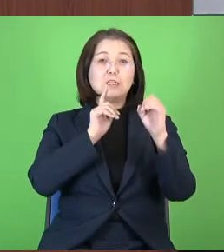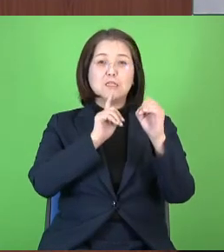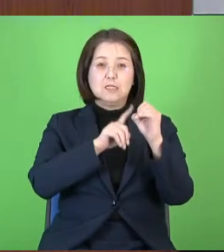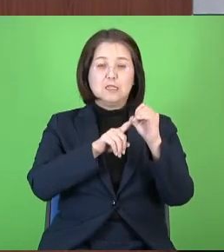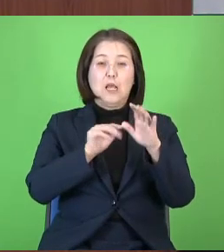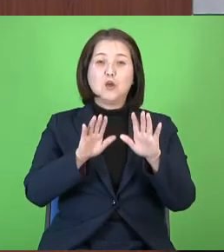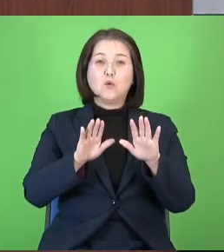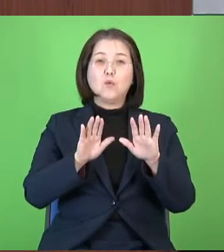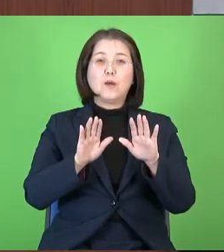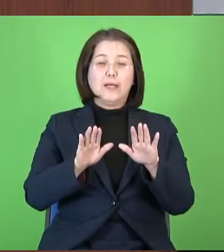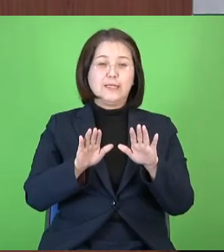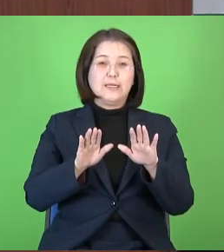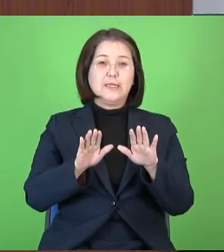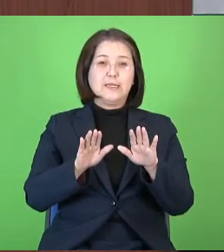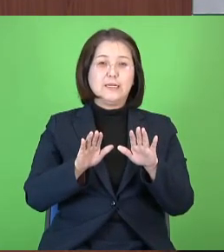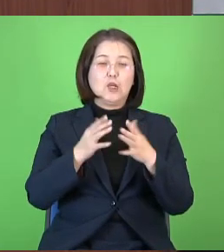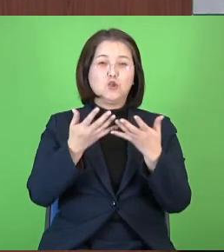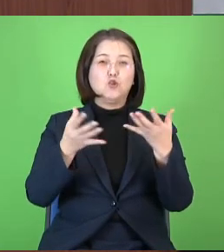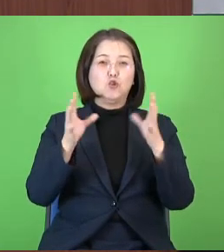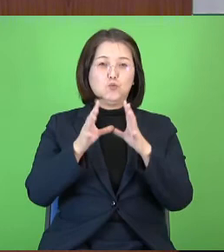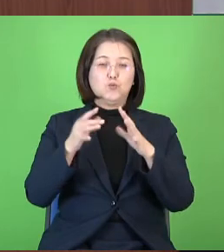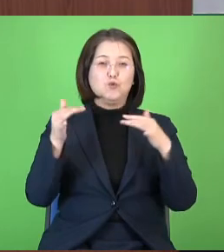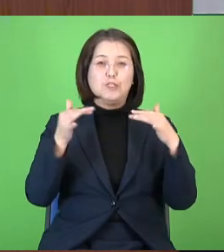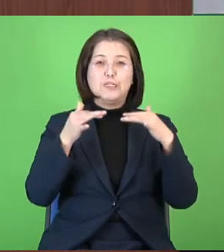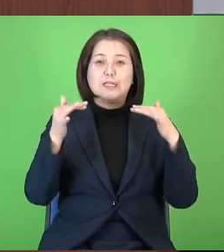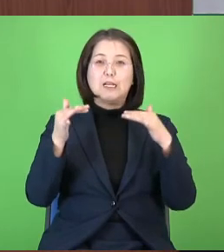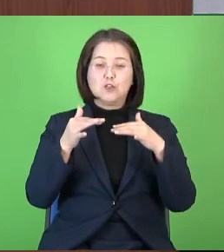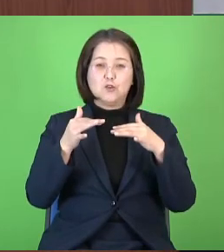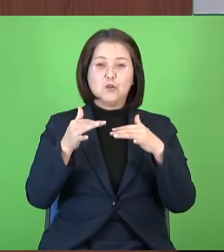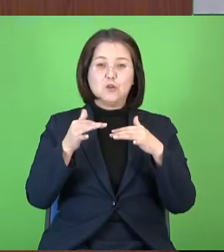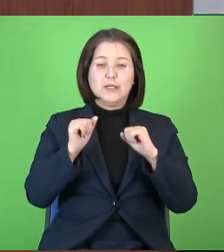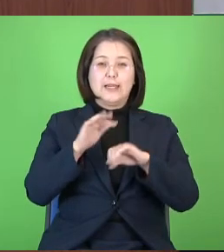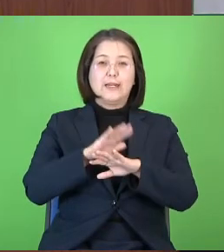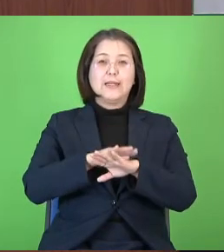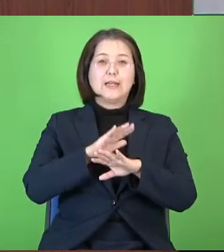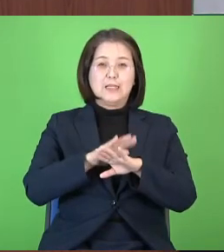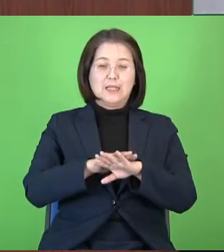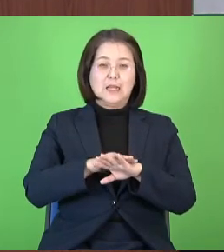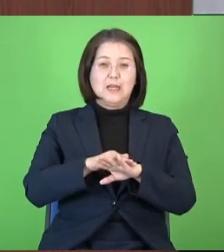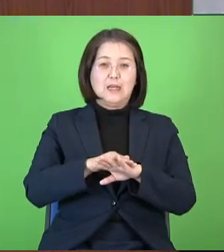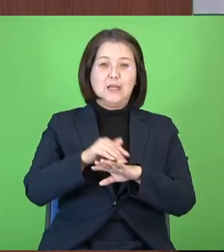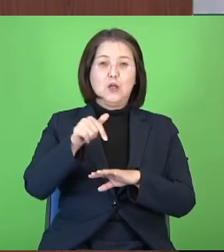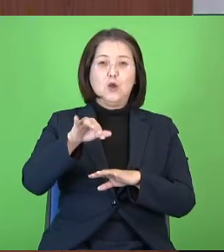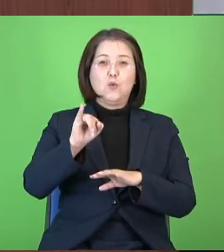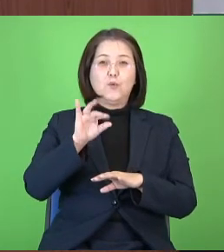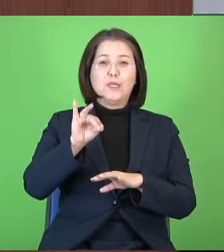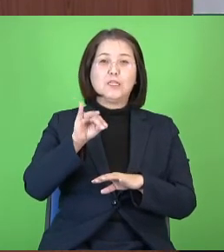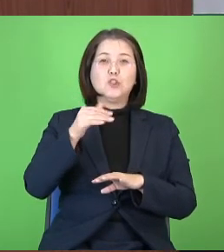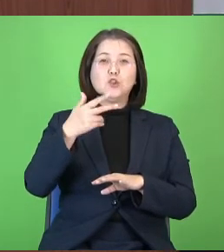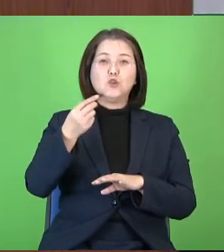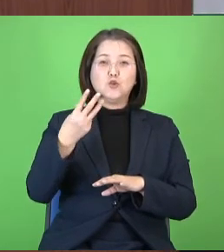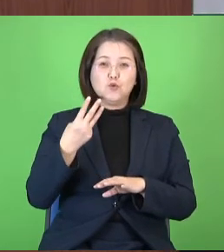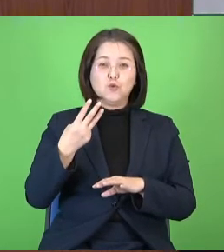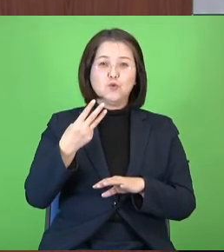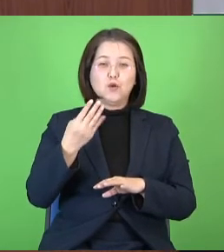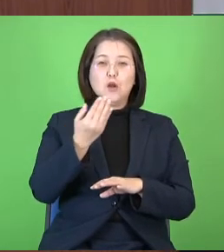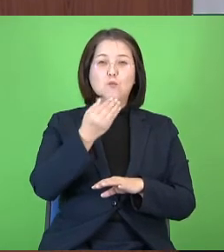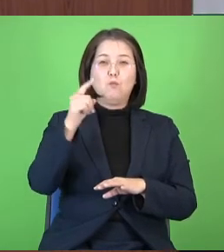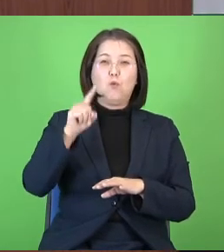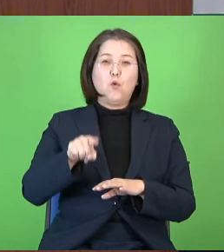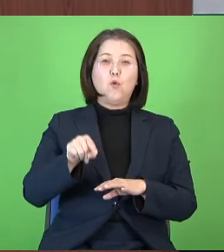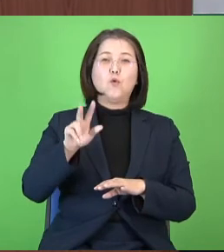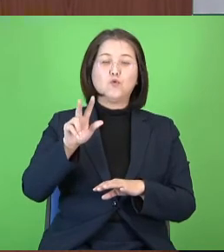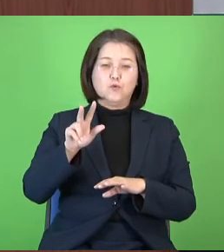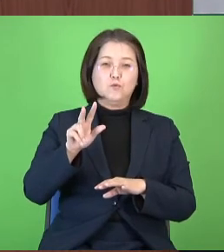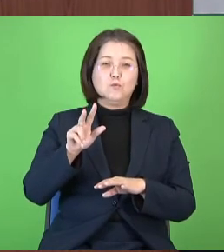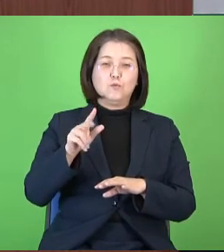これまで自分自身もそうですしいろんな場で経験をしてきたところですそんな意見がより出やすいようなし辛い